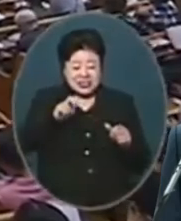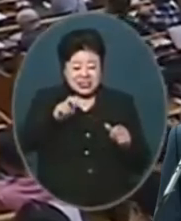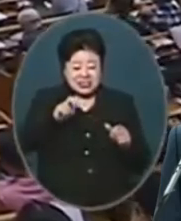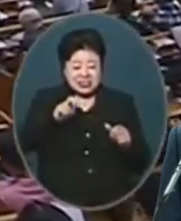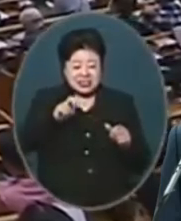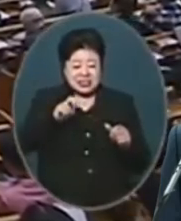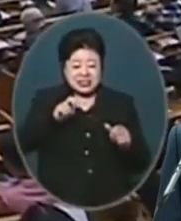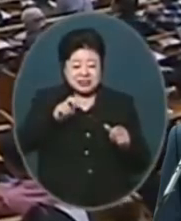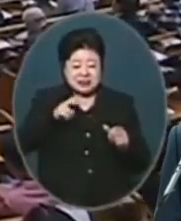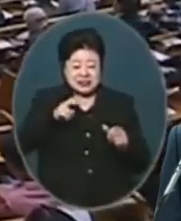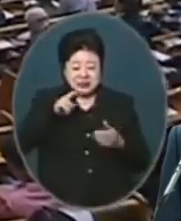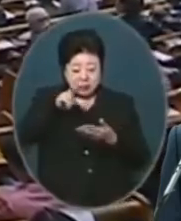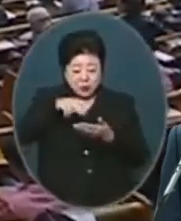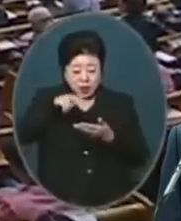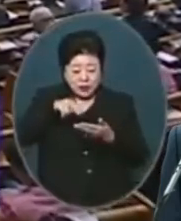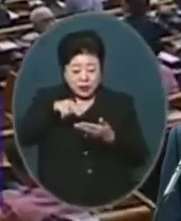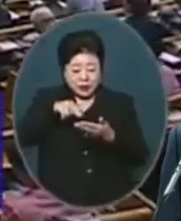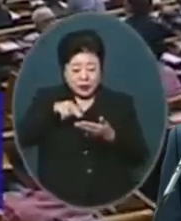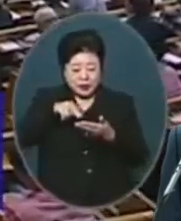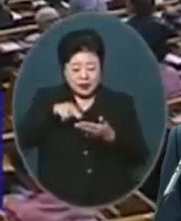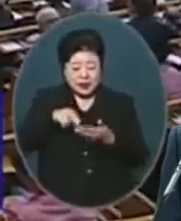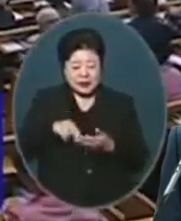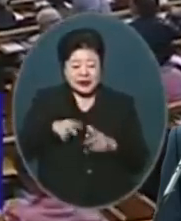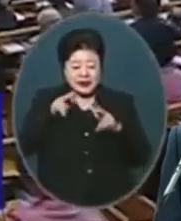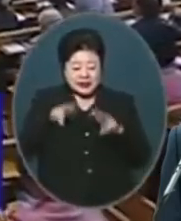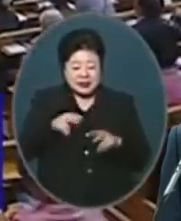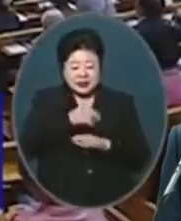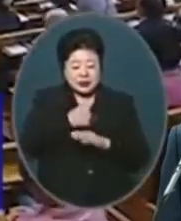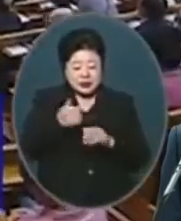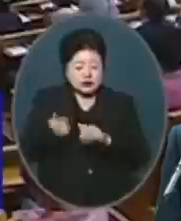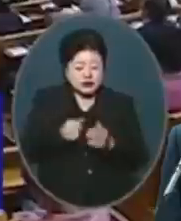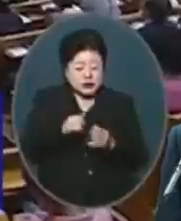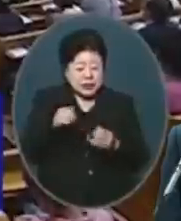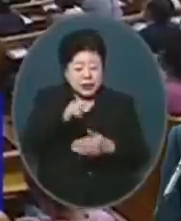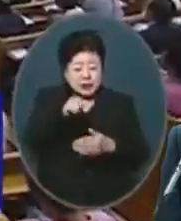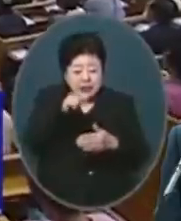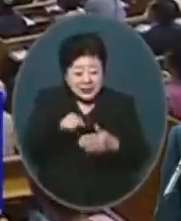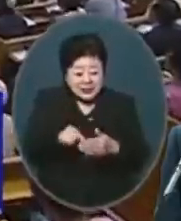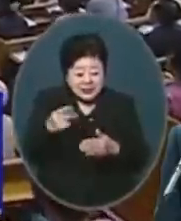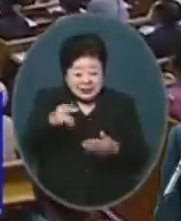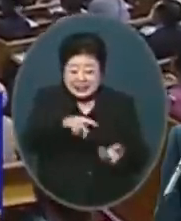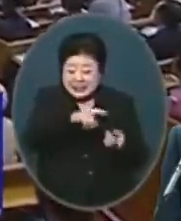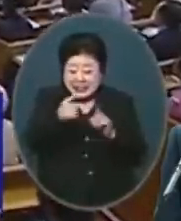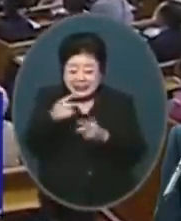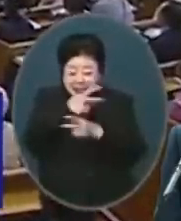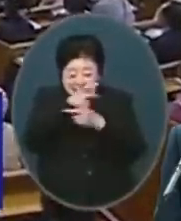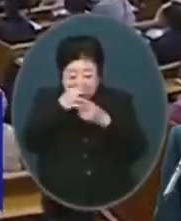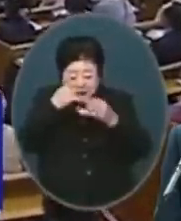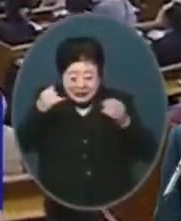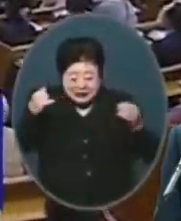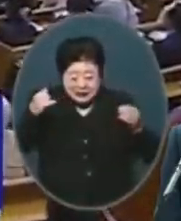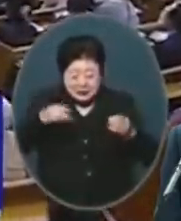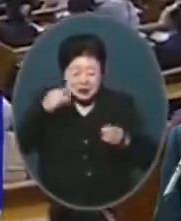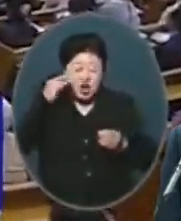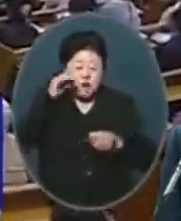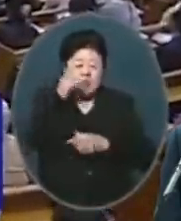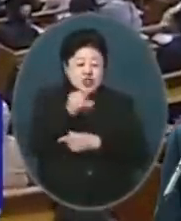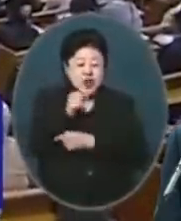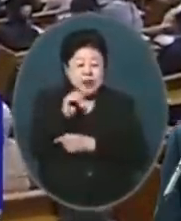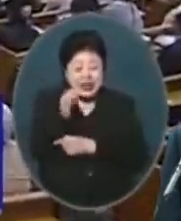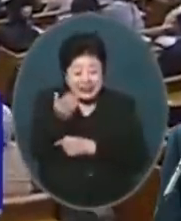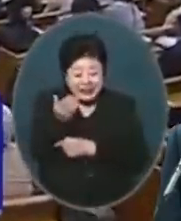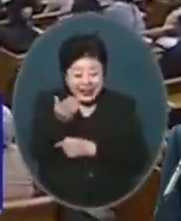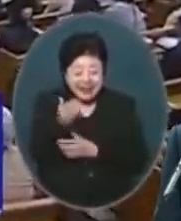20절에서 21절에, 그러나 이제 그리스도께서 죽은 자 가운데서 다시 살아나 잠자는 자들의 첫 열매가